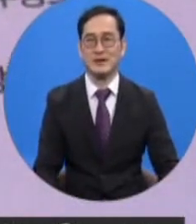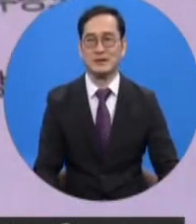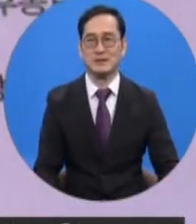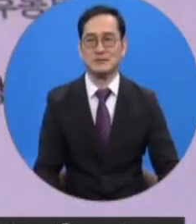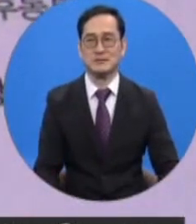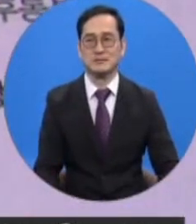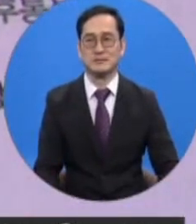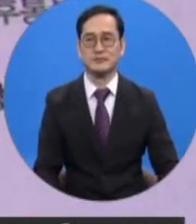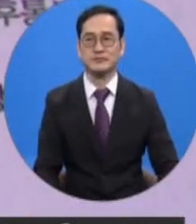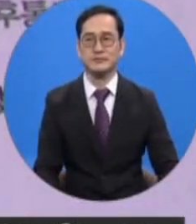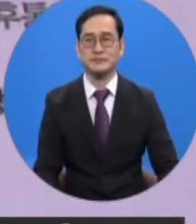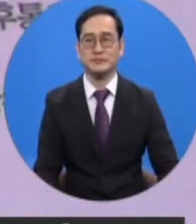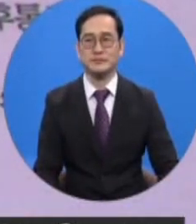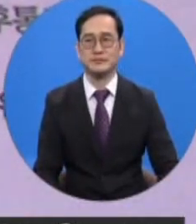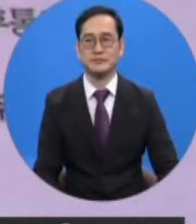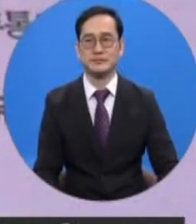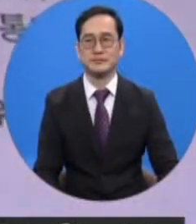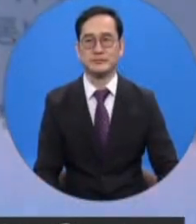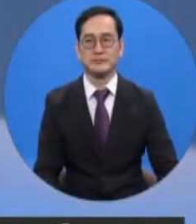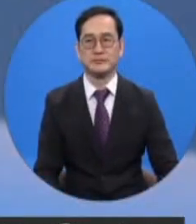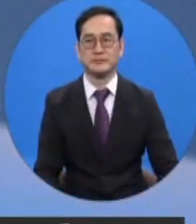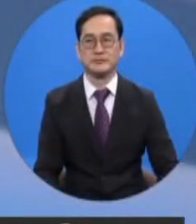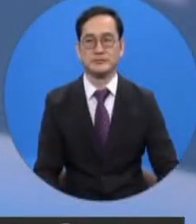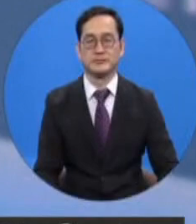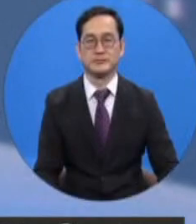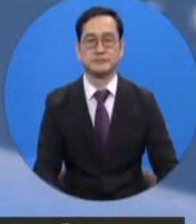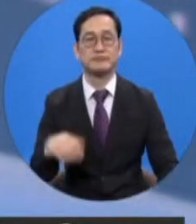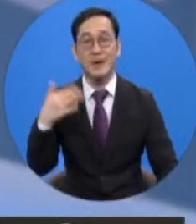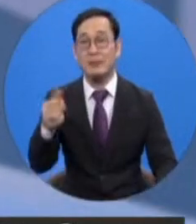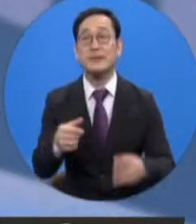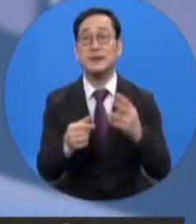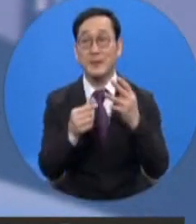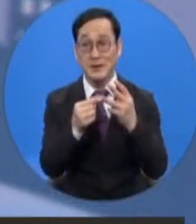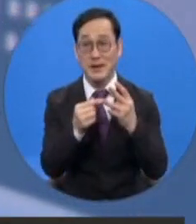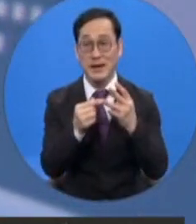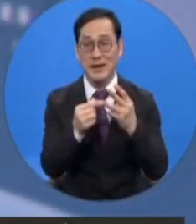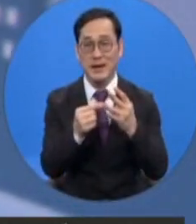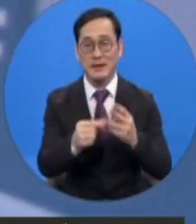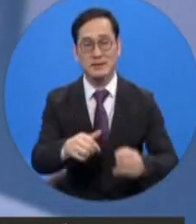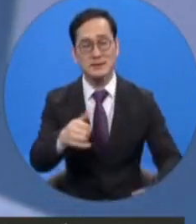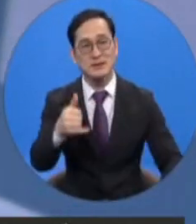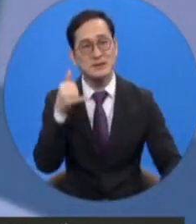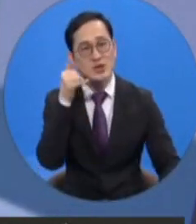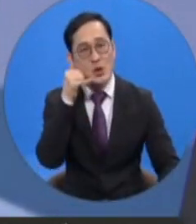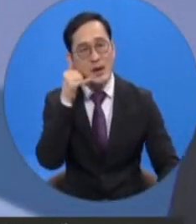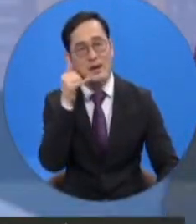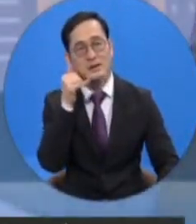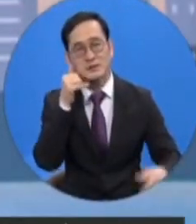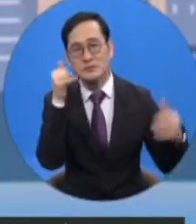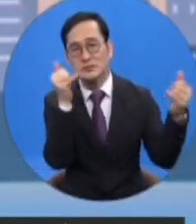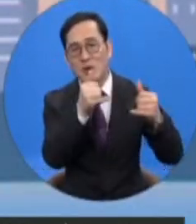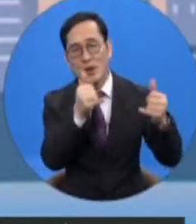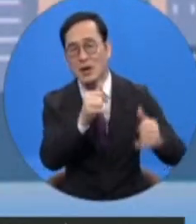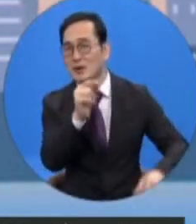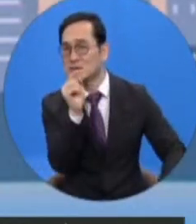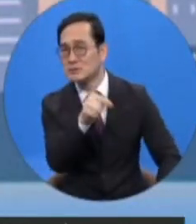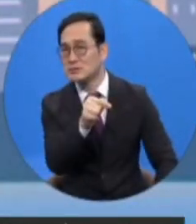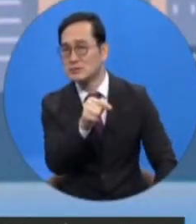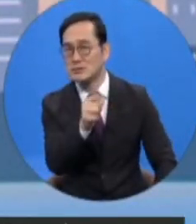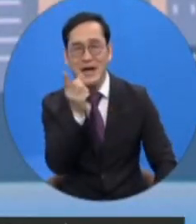다음 키워드 살펴보시죠. 세 번째 키워드는 바로 그 전화입니다. 그